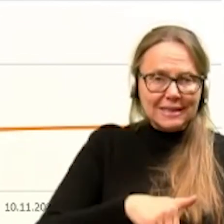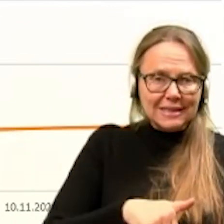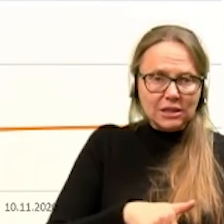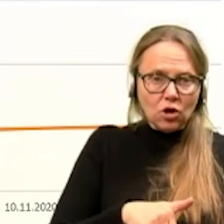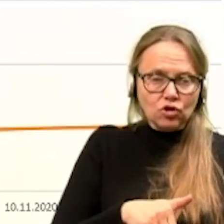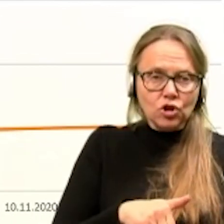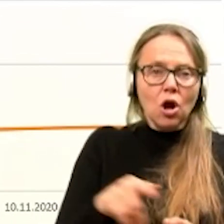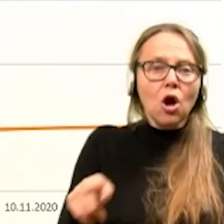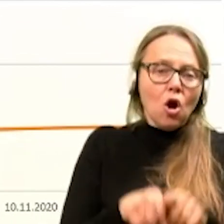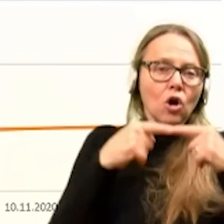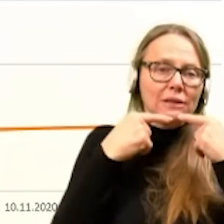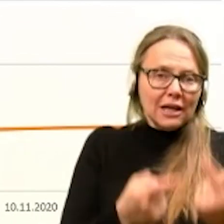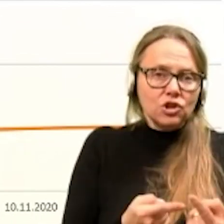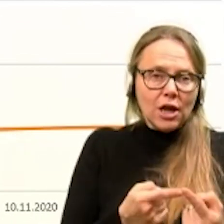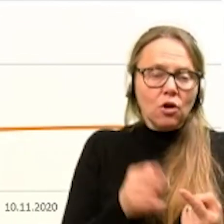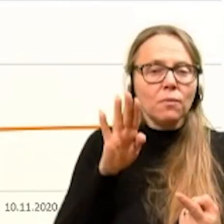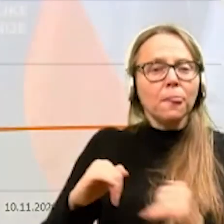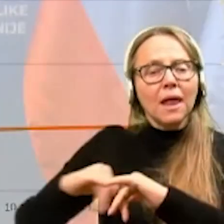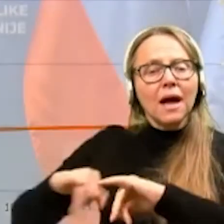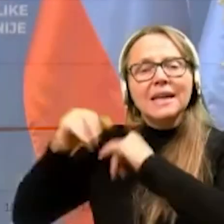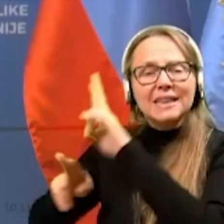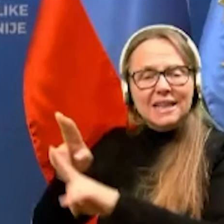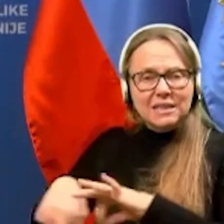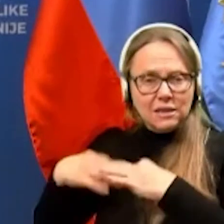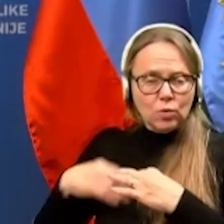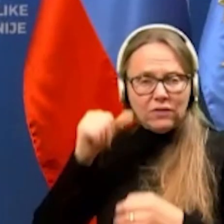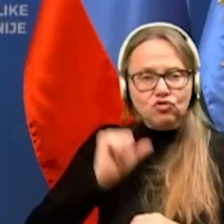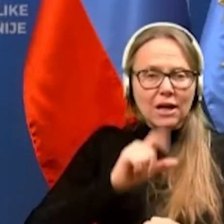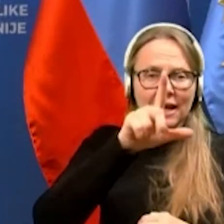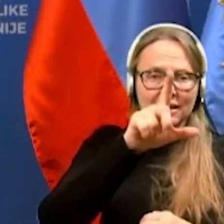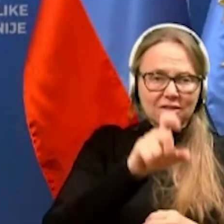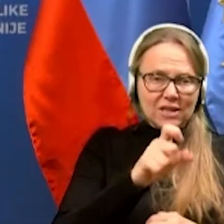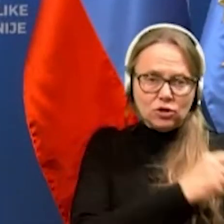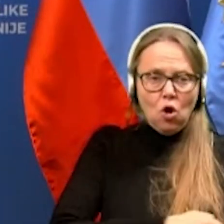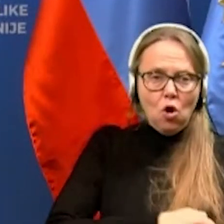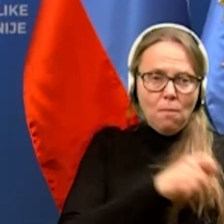in kot rečeno na intenzivni včeraj 200 bolnikov.